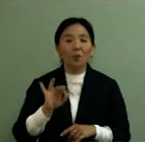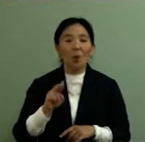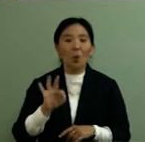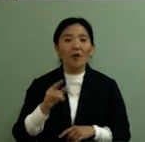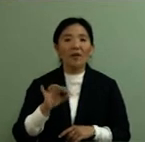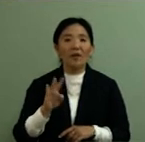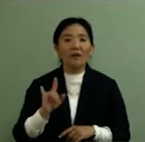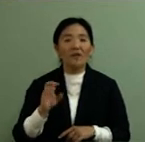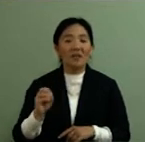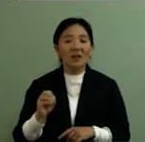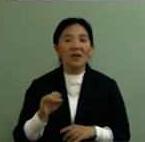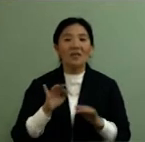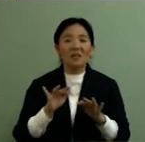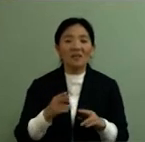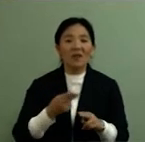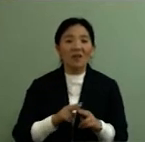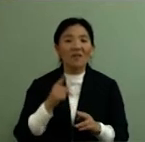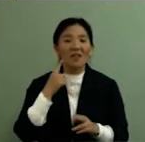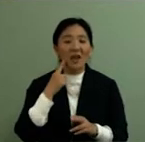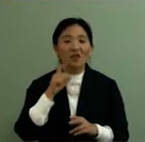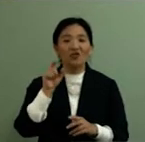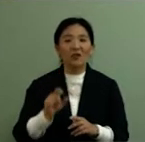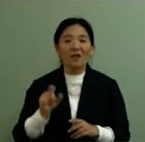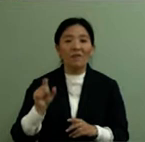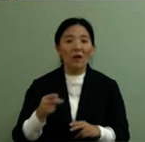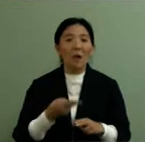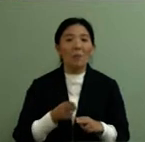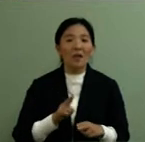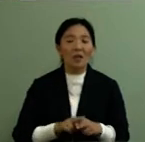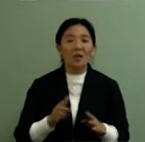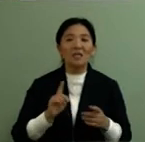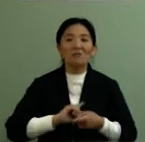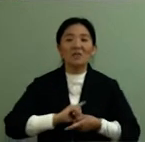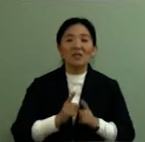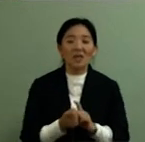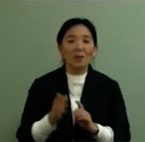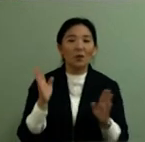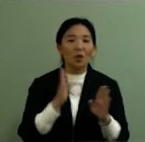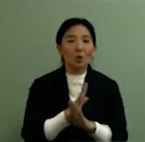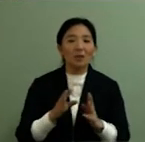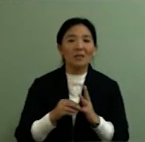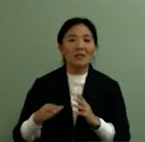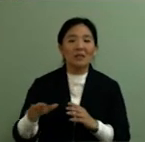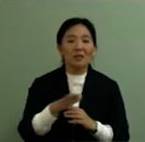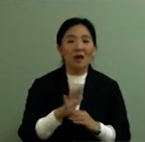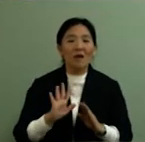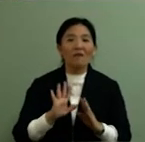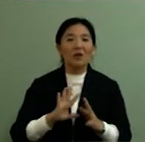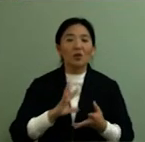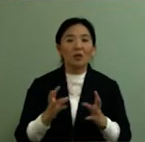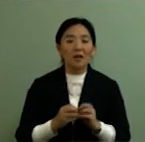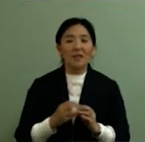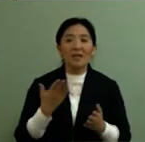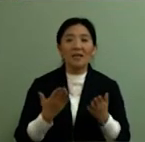это влияние человека. Поэтому экологические проблемы – это изменение природной среды в результате